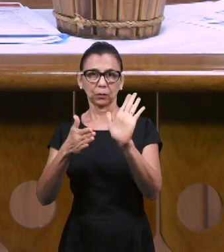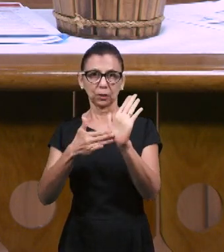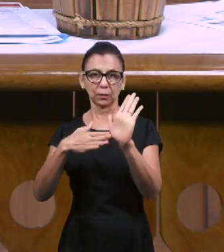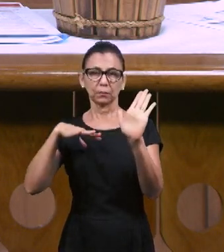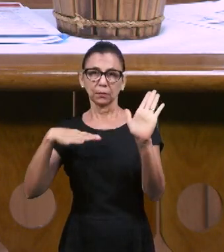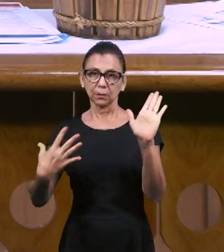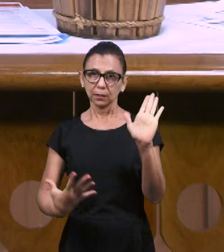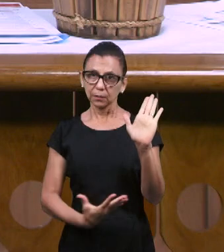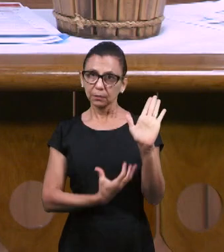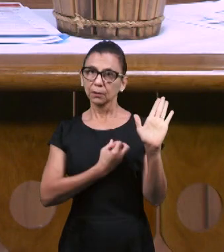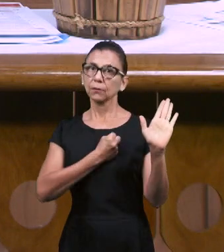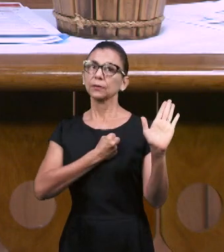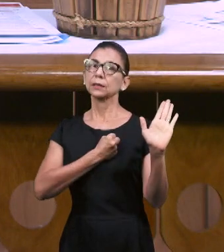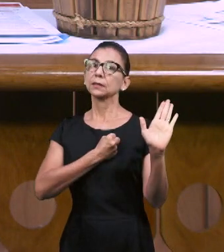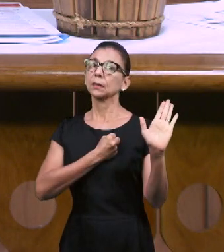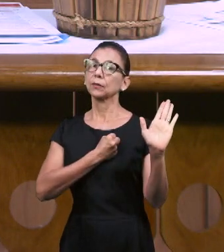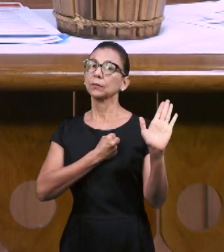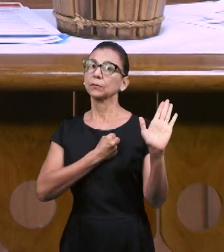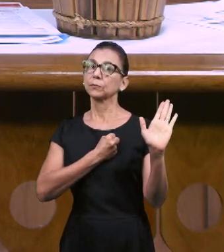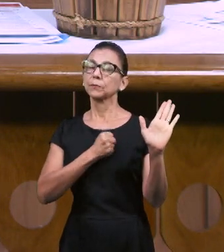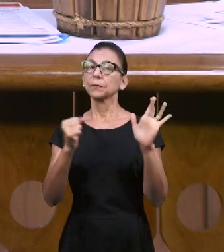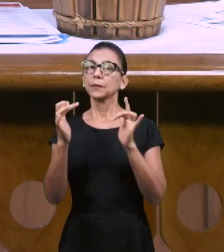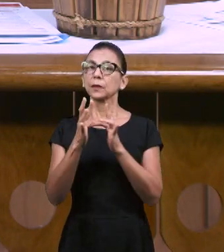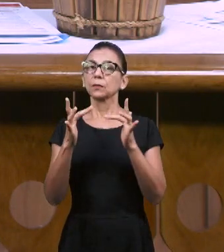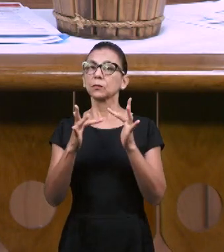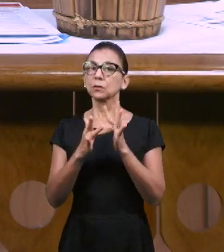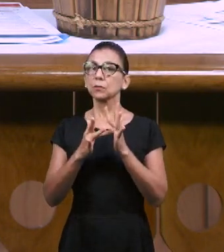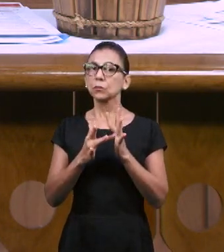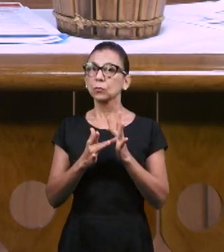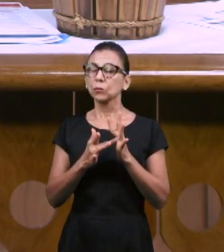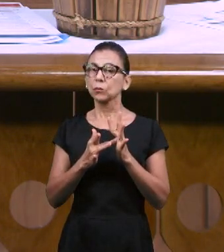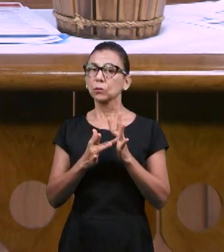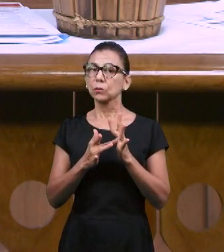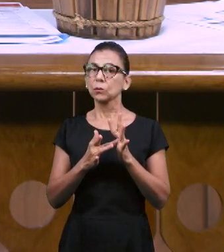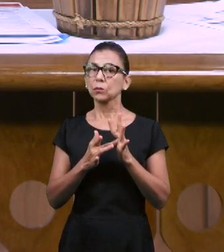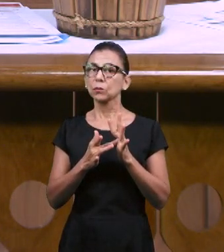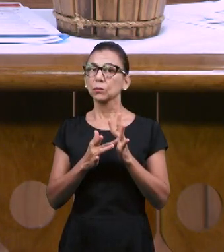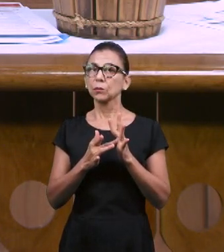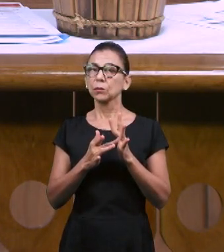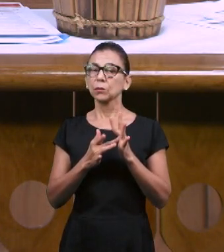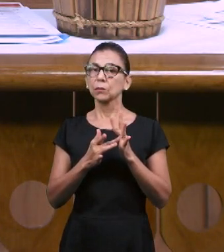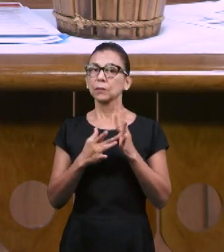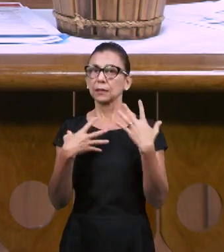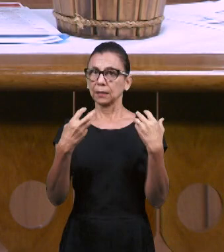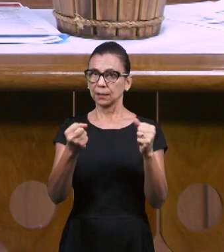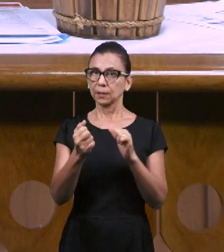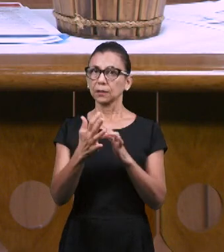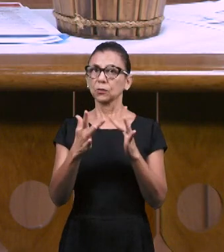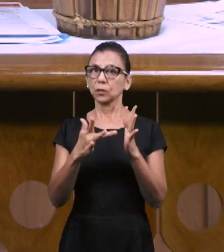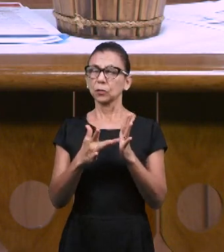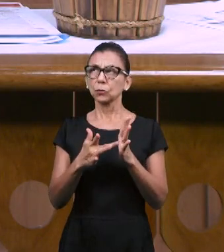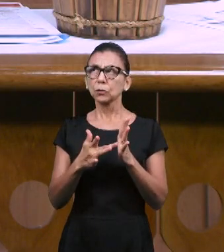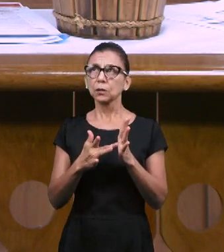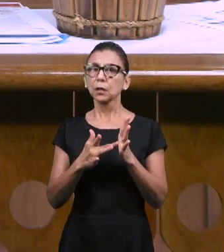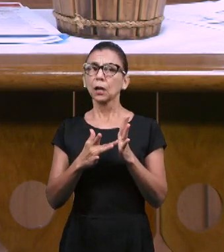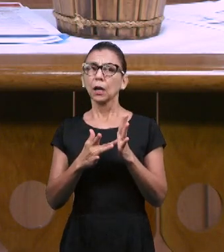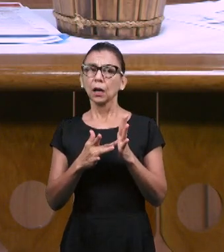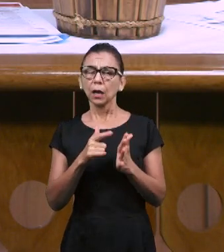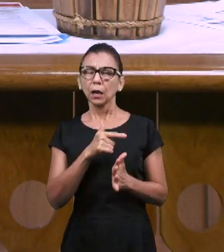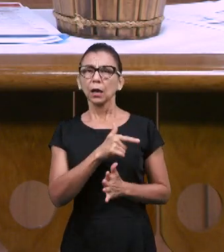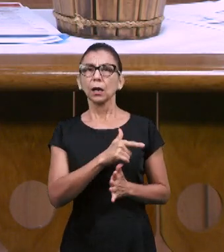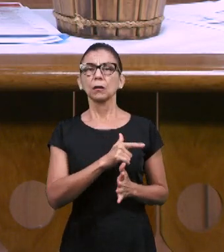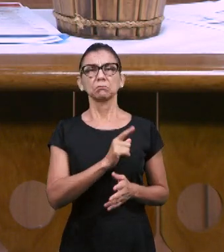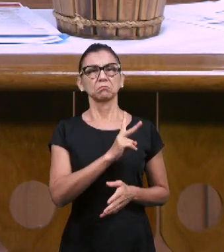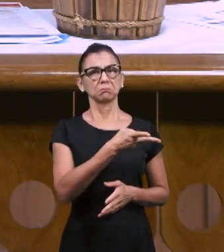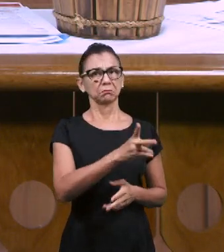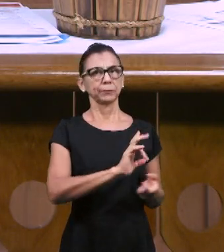qui apporte la différence, qui fait la différence. C'est pour cela qu'on accepte Jésus. Le mystère du monde